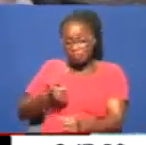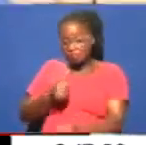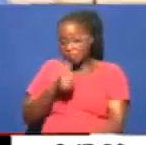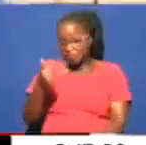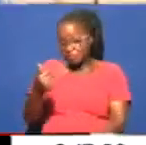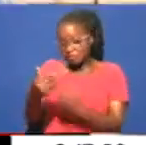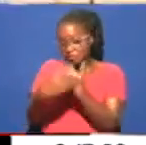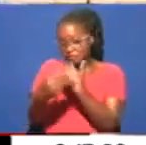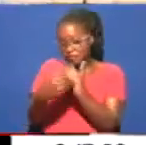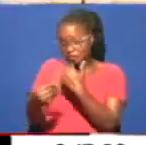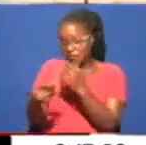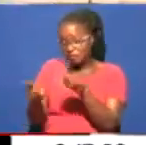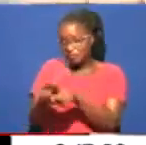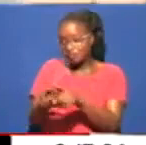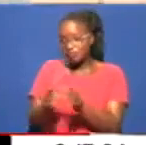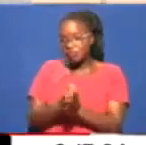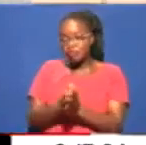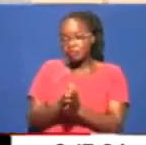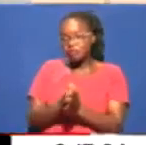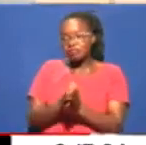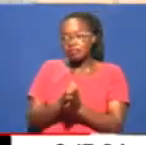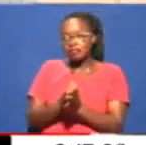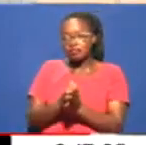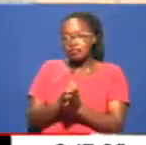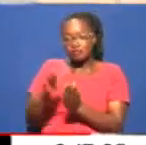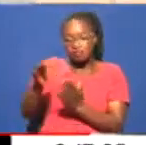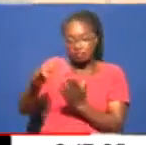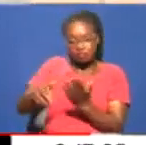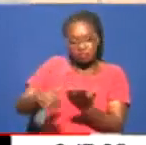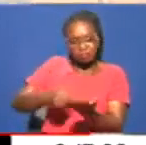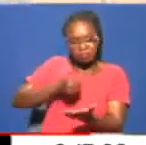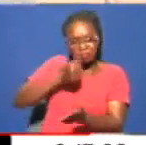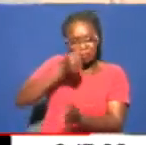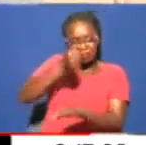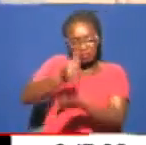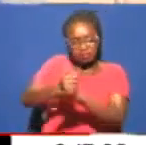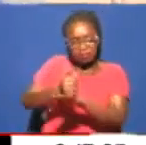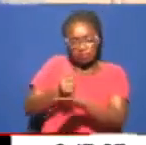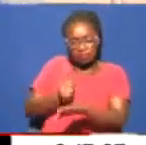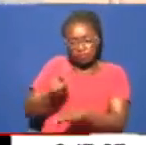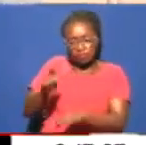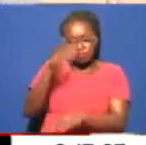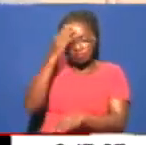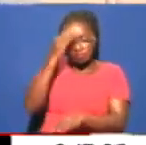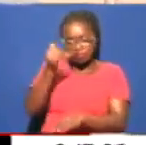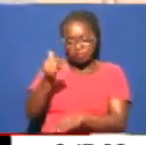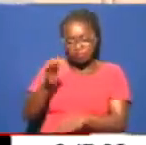na yeye. Tumeonelea tumteue yeye kwa sababu tumeona ni mama mwenye ako na